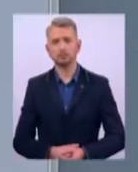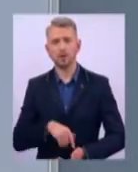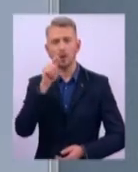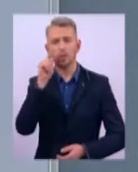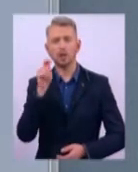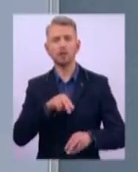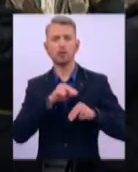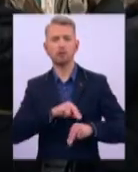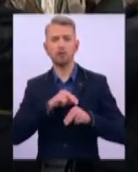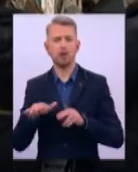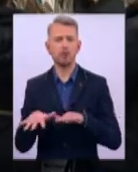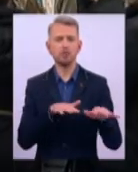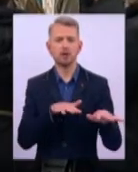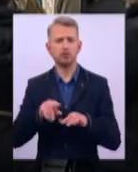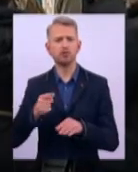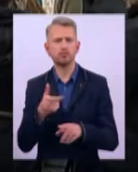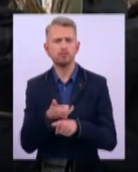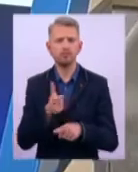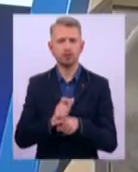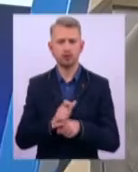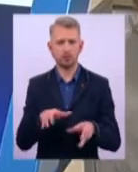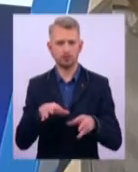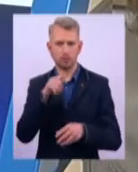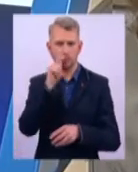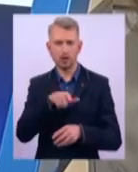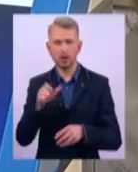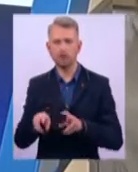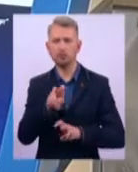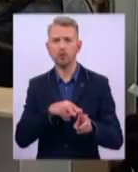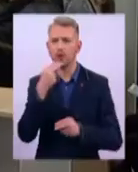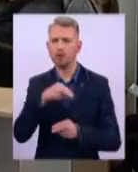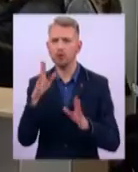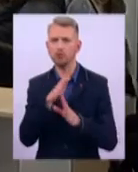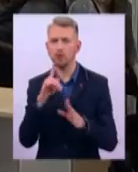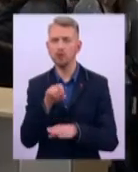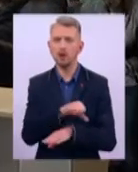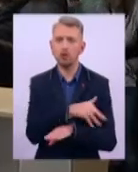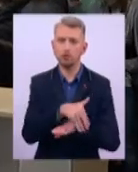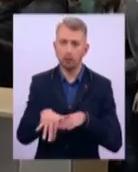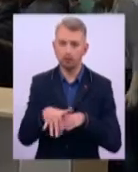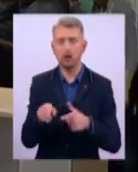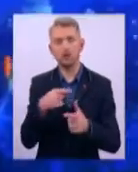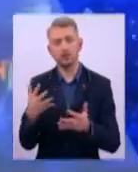Українська трудова міграція. Чому дедалі більше наших співвітчизників шукають кращої долі за кордоном? І чи знаходять?